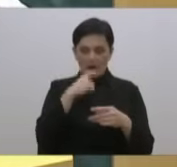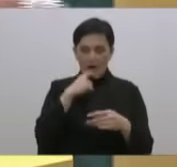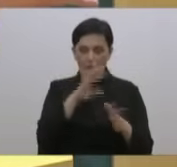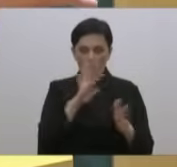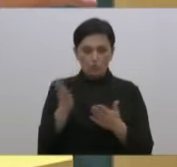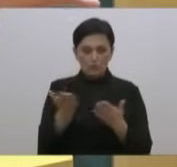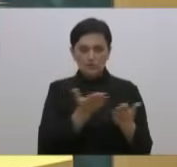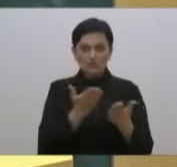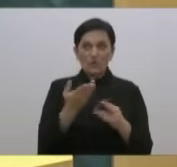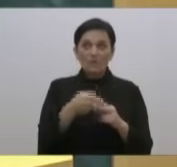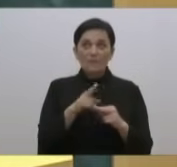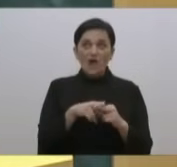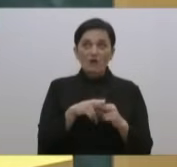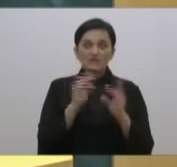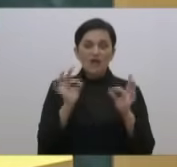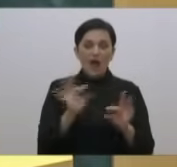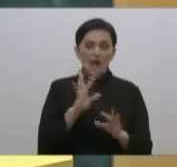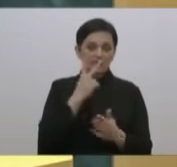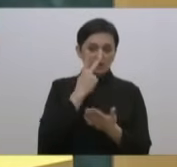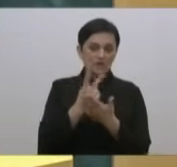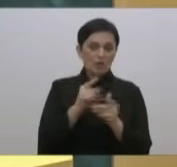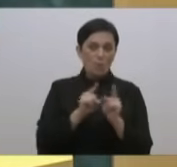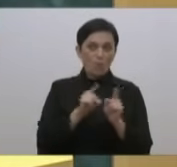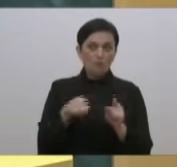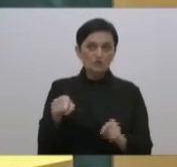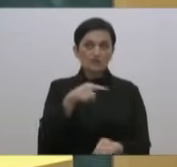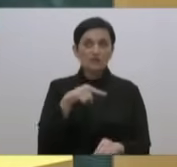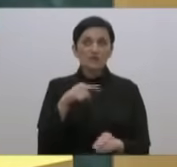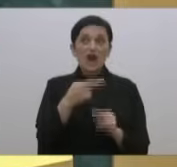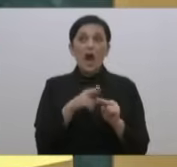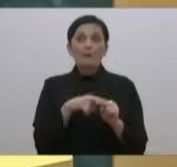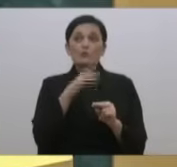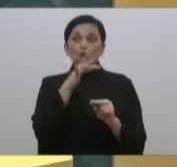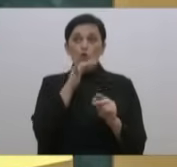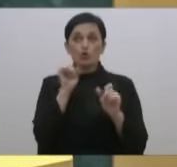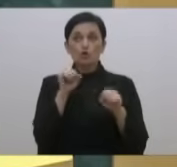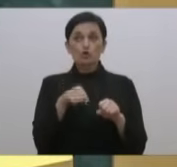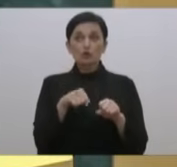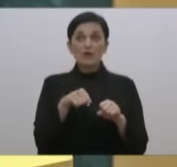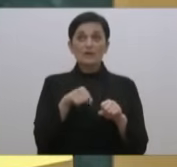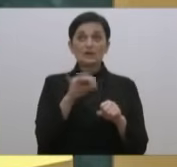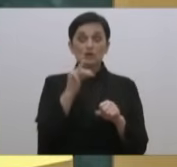da es ara relevantoroba gamoiqvia opozitsiashi amavdrovlat sheileba am